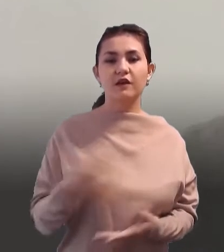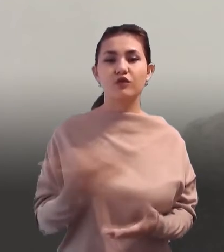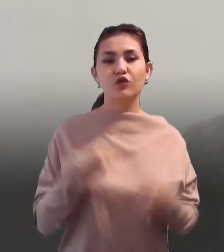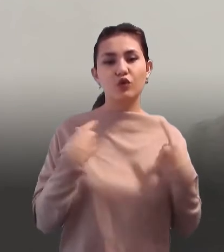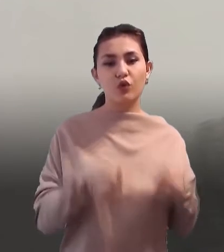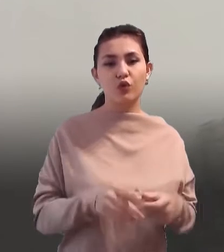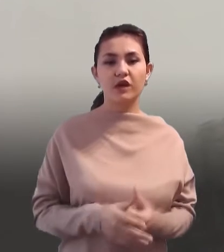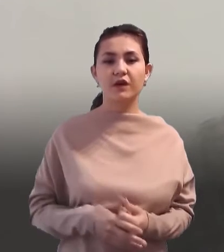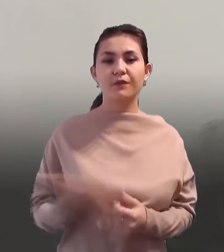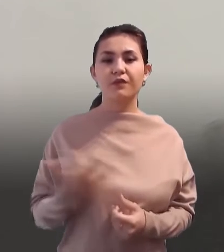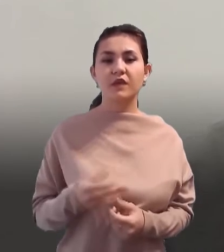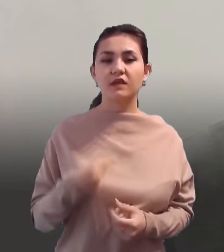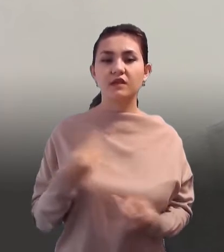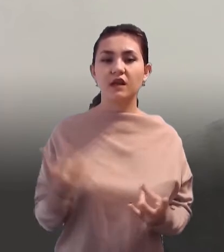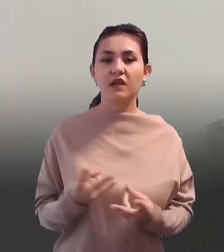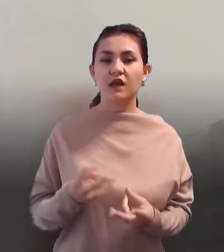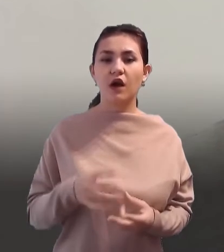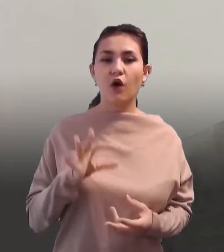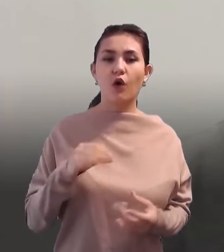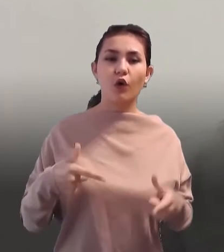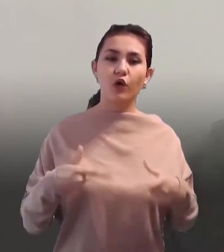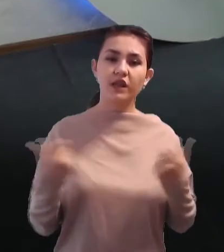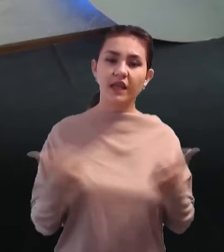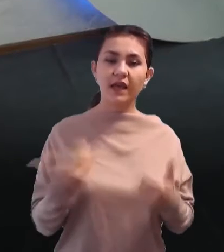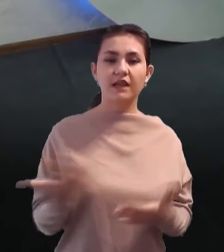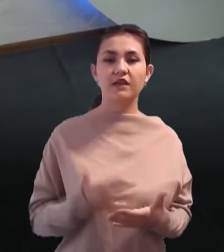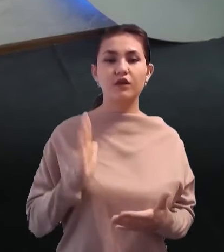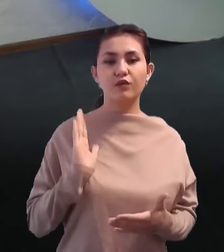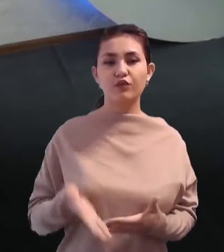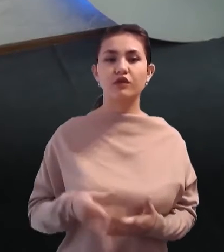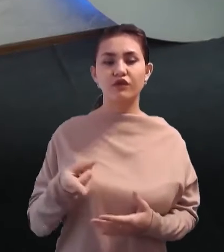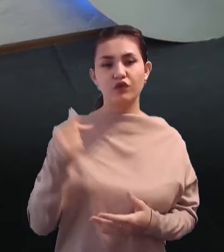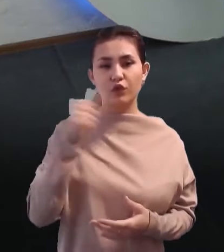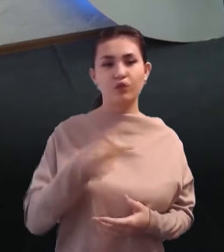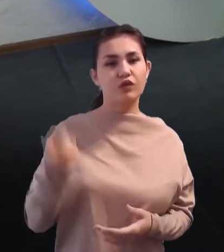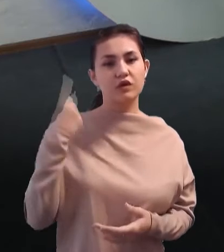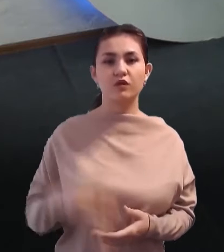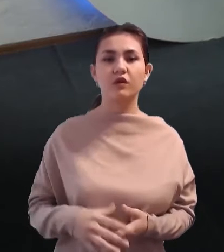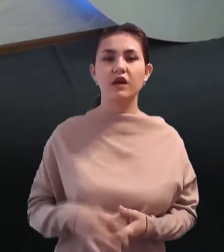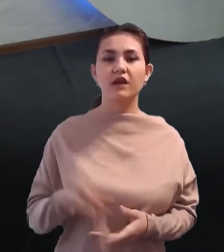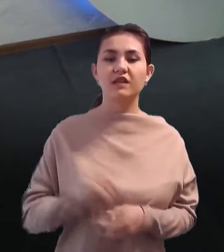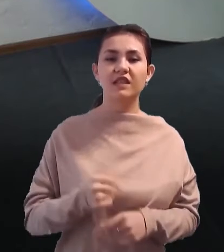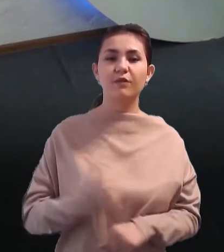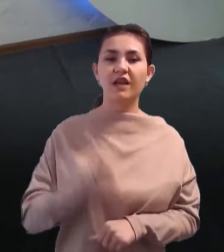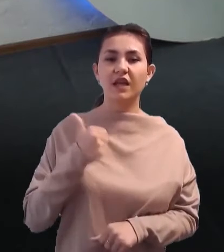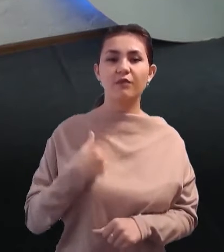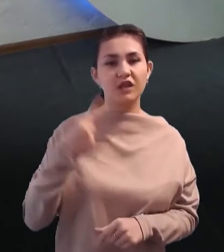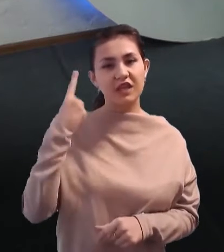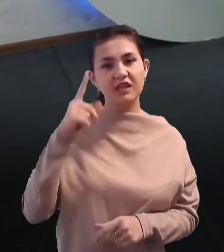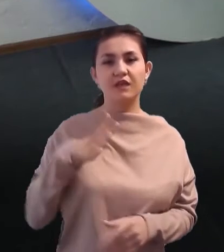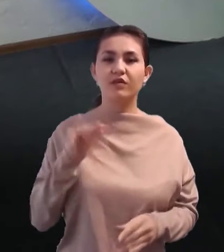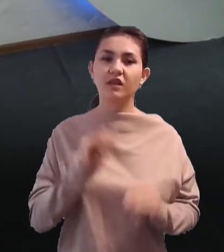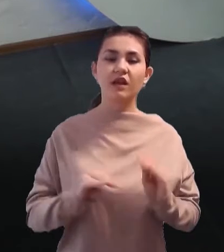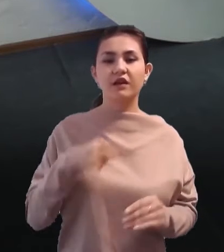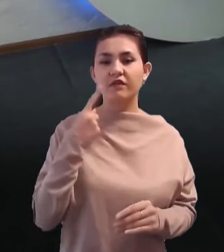Там, если там, ну, то есть, как бы отель, там, ну, в общем, какие-то были в том году там вместе с департаментом накидывали идеи, чтобы там могло